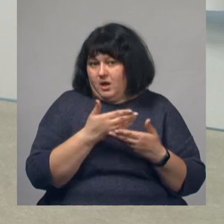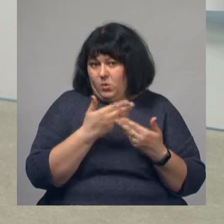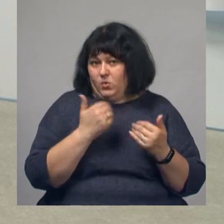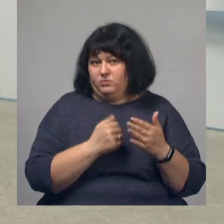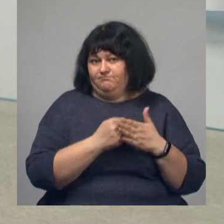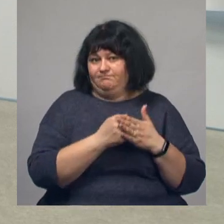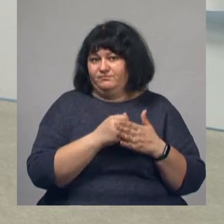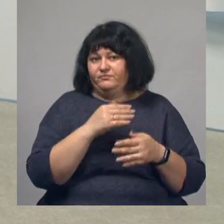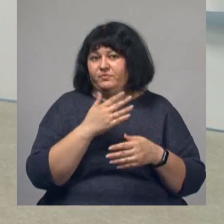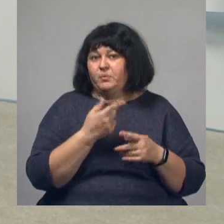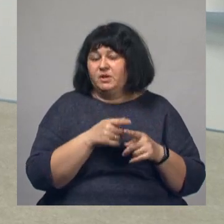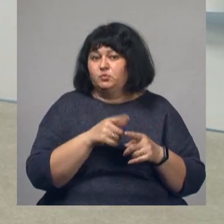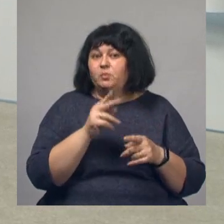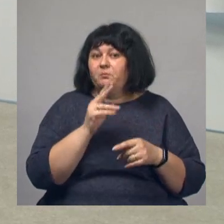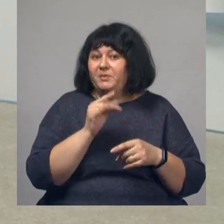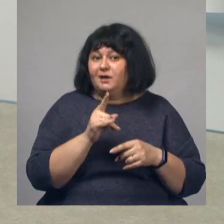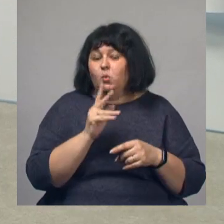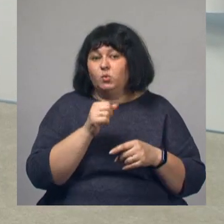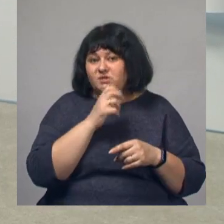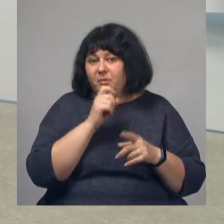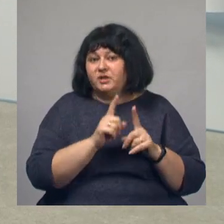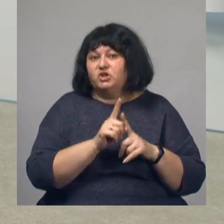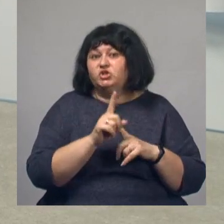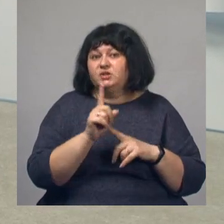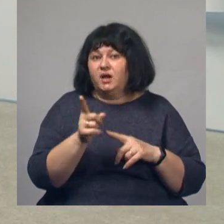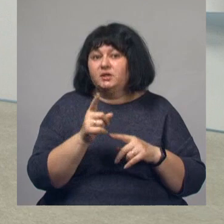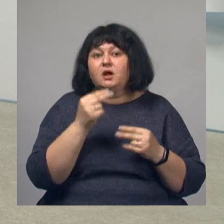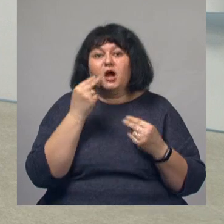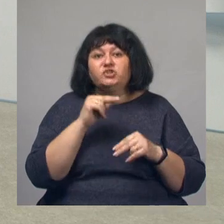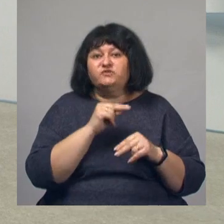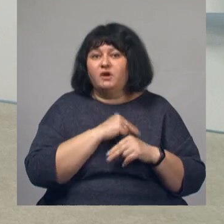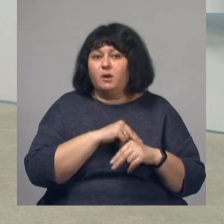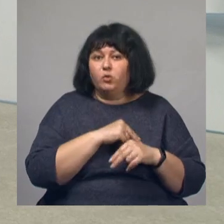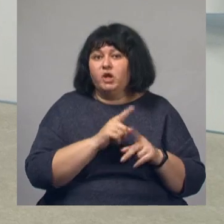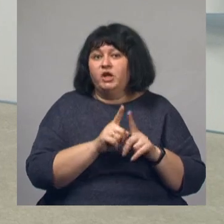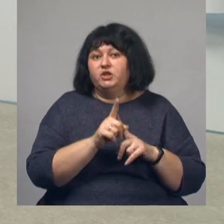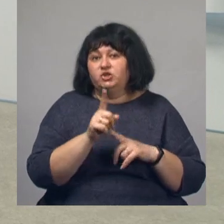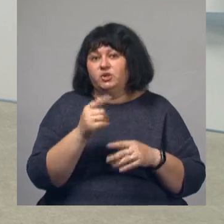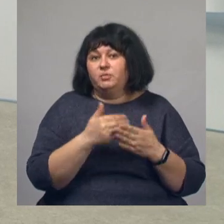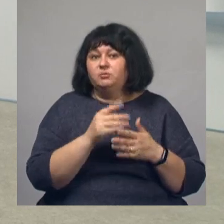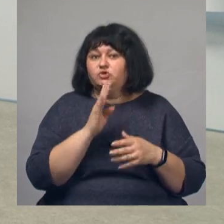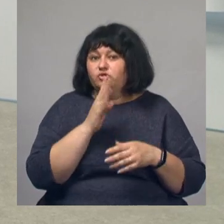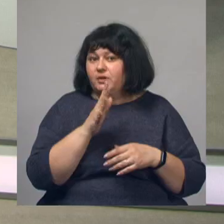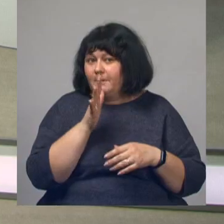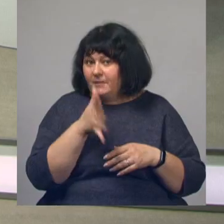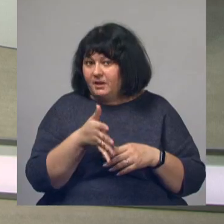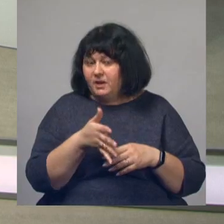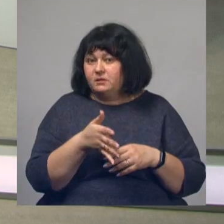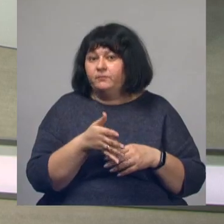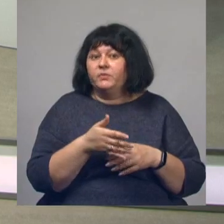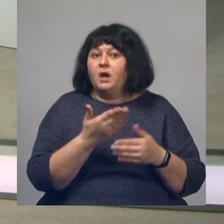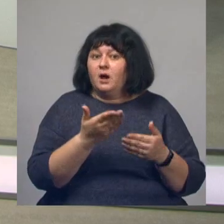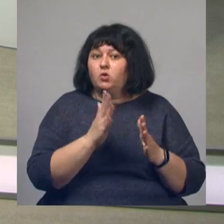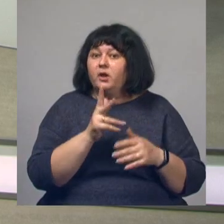так называемого. Потому что пик у собаки наступает, пик качества работы, наступает где-то в районе 4-5 лет. Угу. А у ей